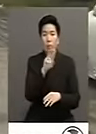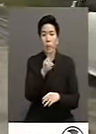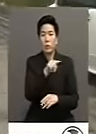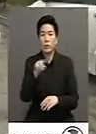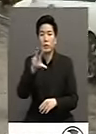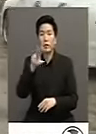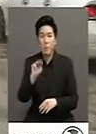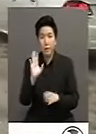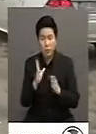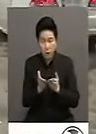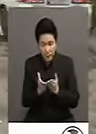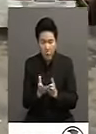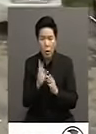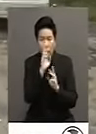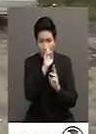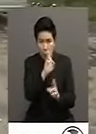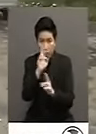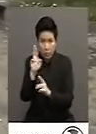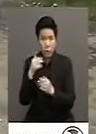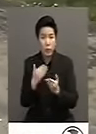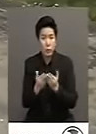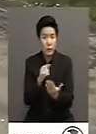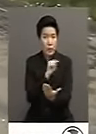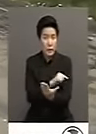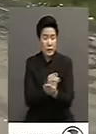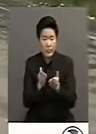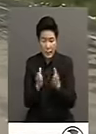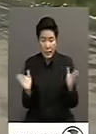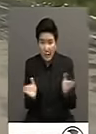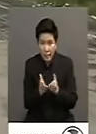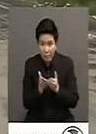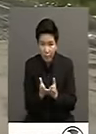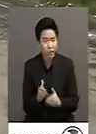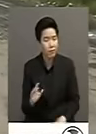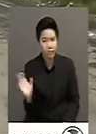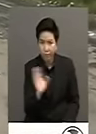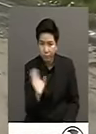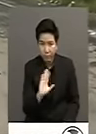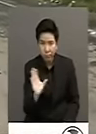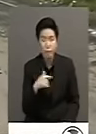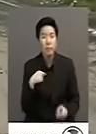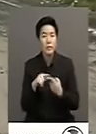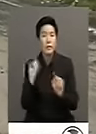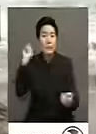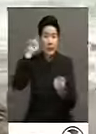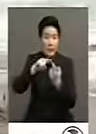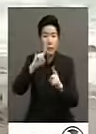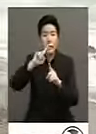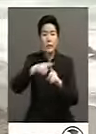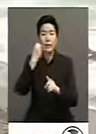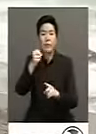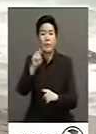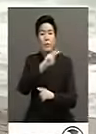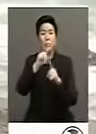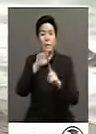พี่น้องชาวประมงต้องเดินเรือด้วยความระมัดระวังเรือเล็กงดออกจากฝั่งจนถึง5ธันวาคม